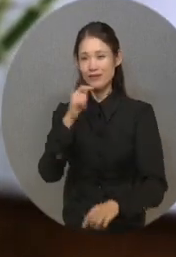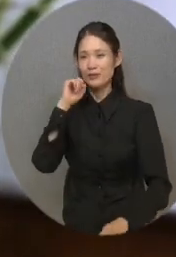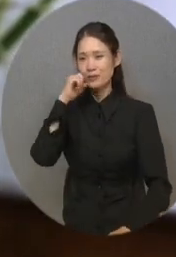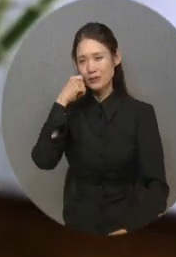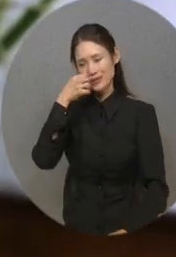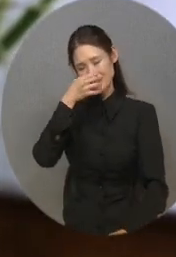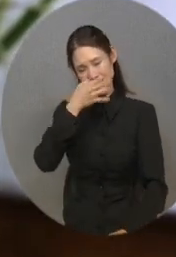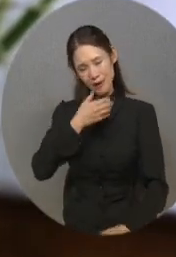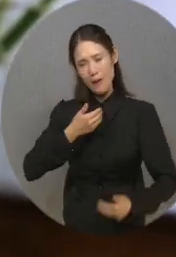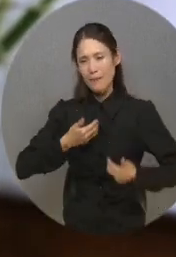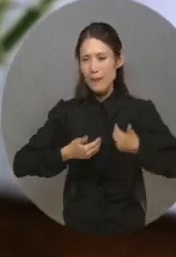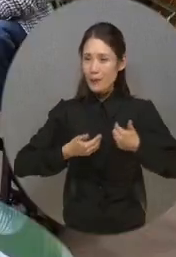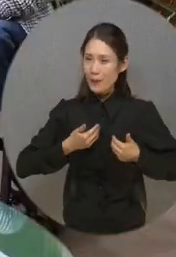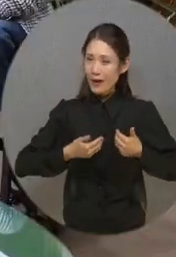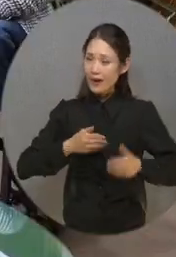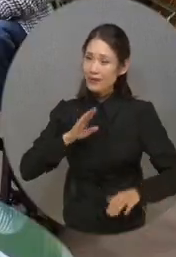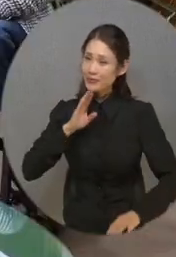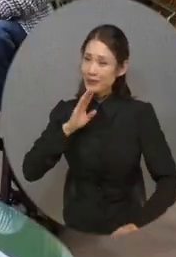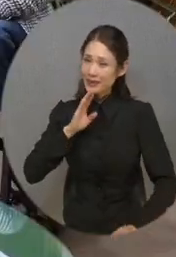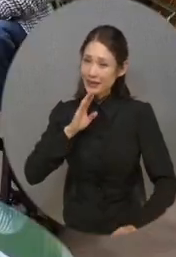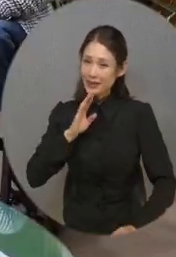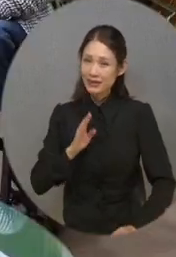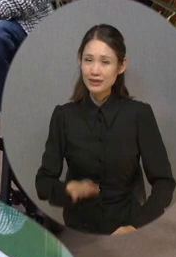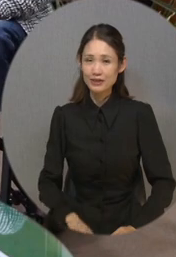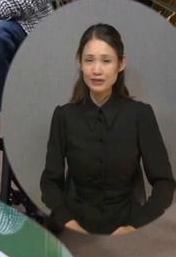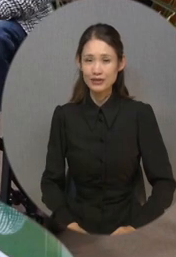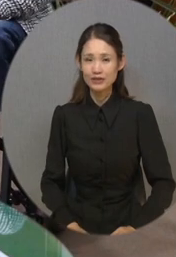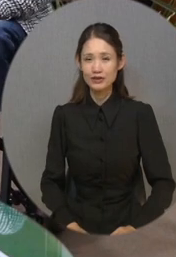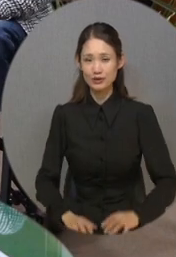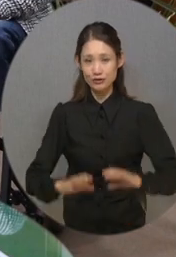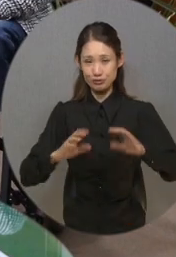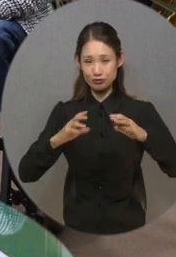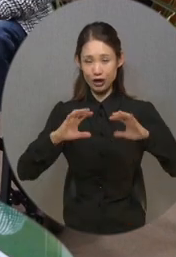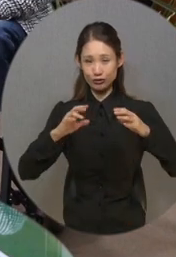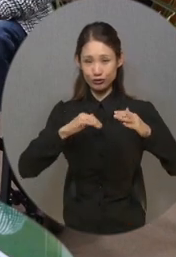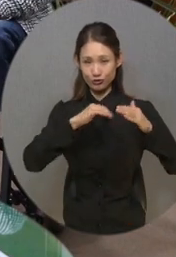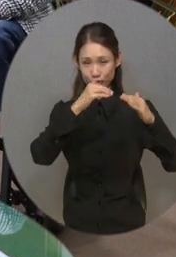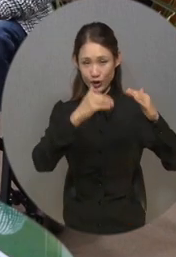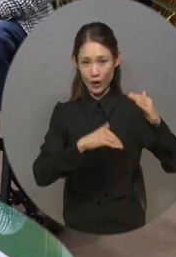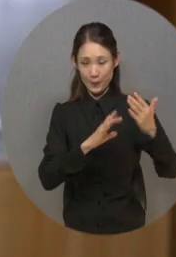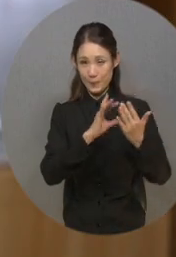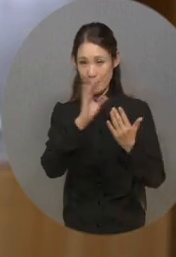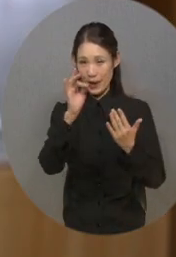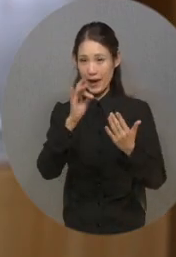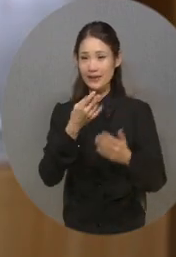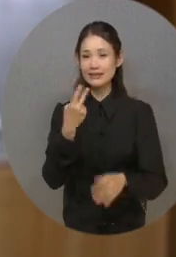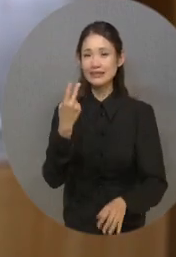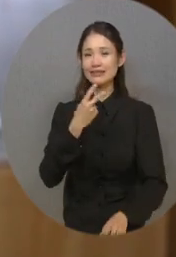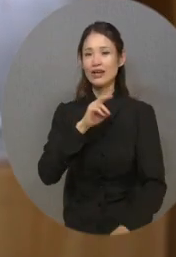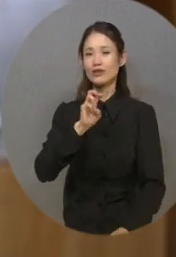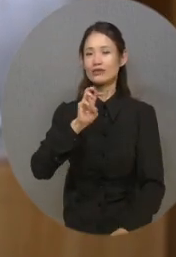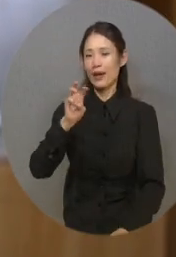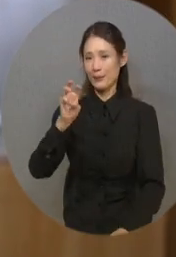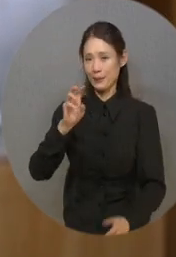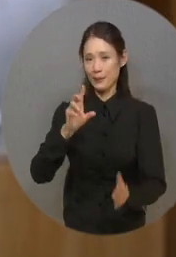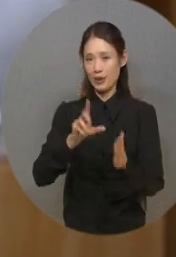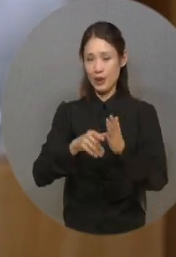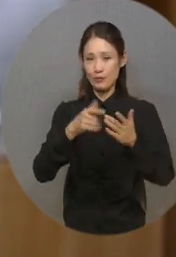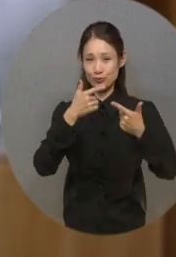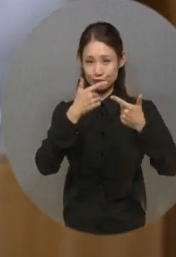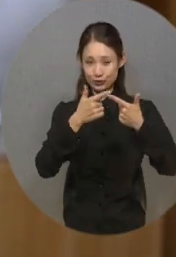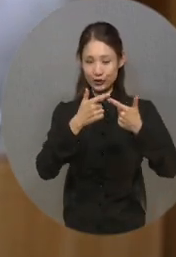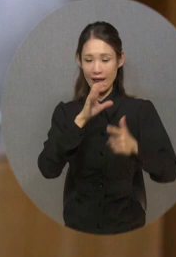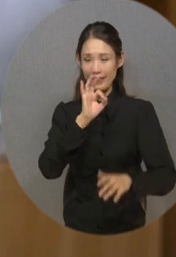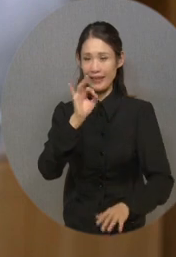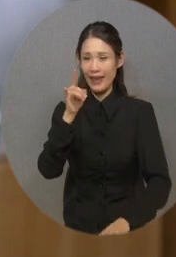너무 바쁘시더라고요. 네, 저희가 뭐 국가 국정과제로 채택돼 있는 2030년도에 네. 부산에서 엑스포 유치를 하려고